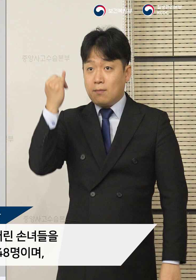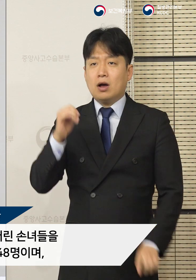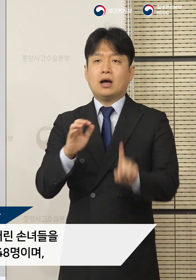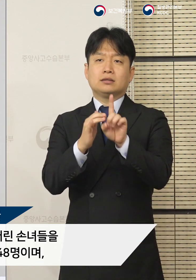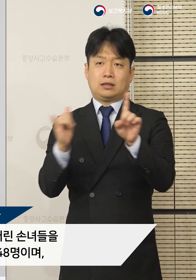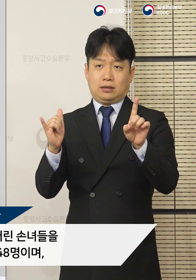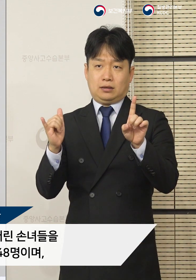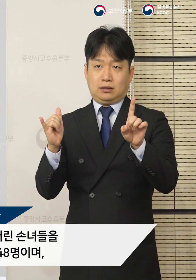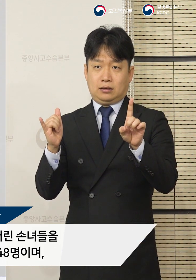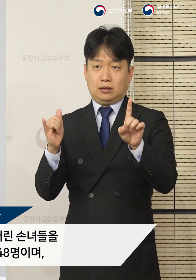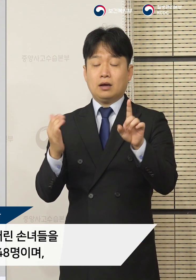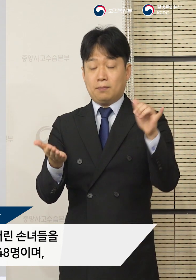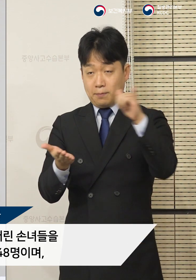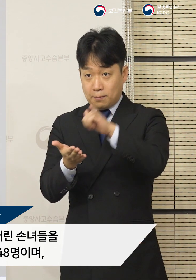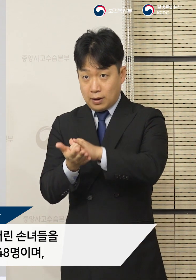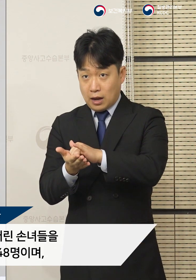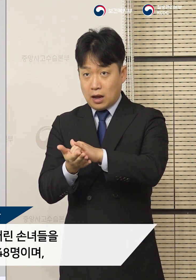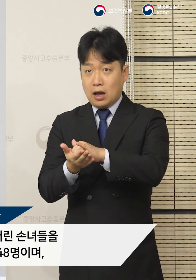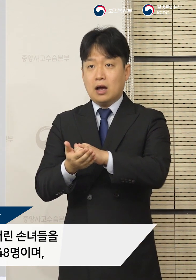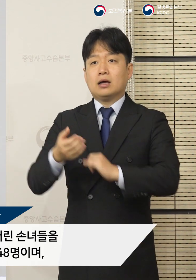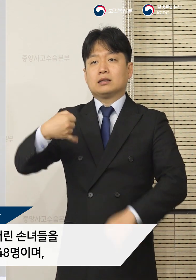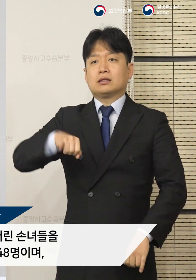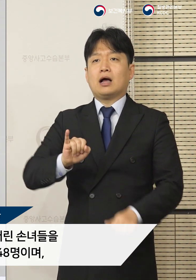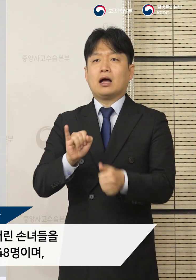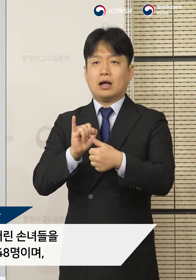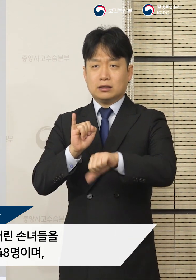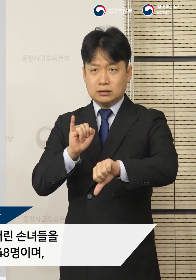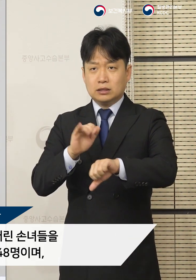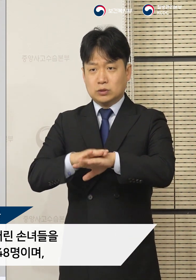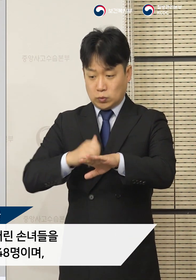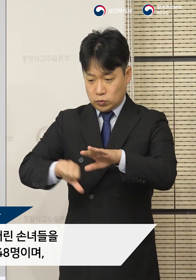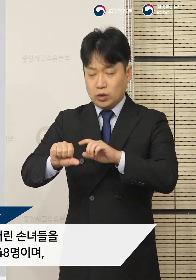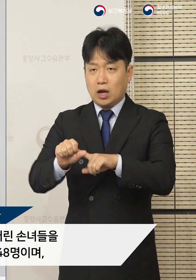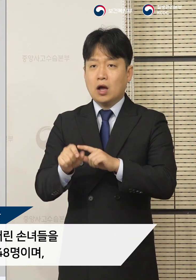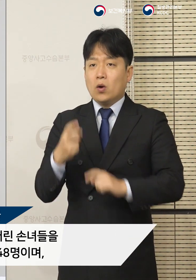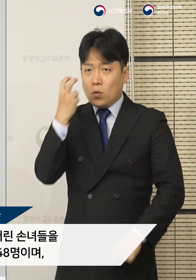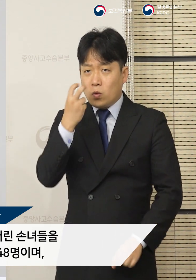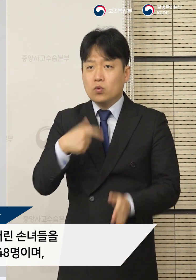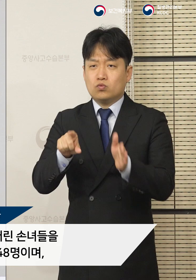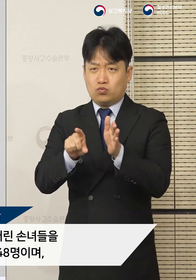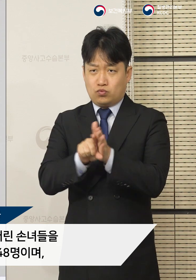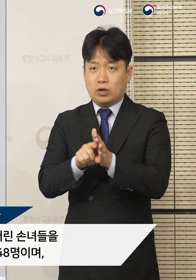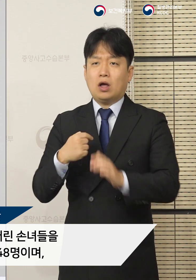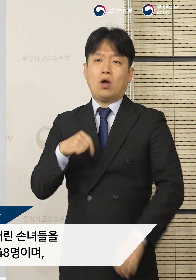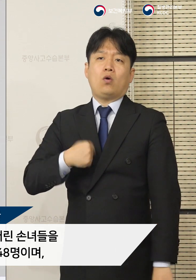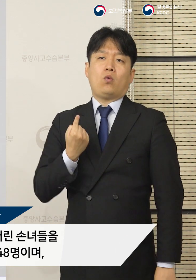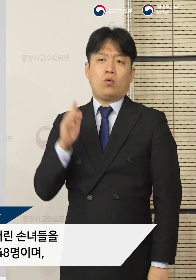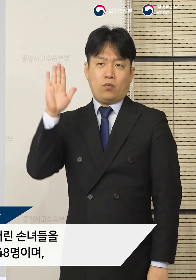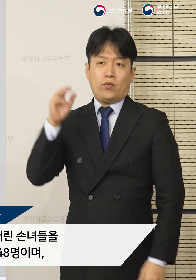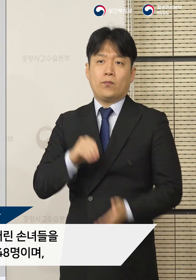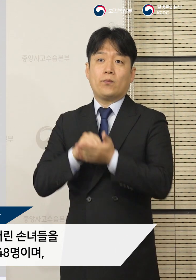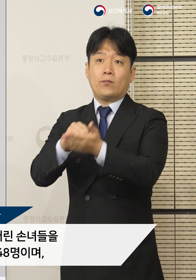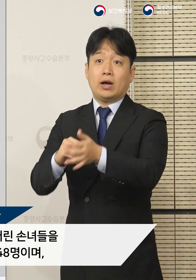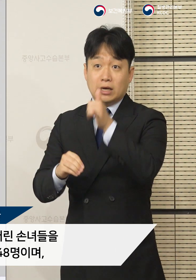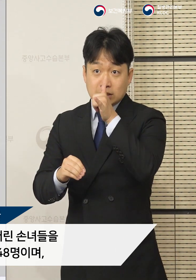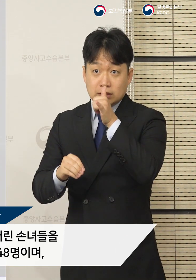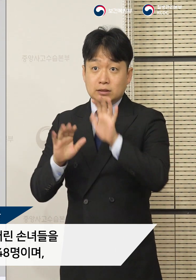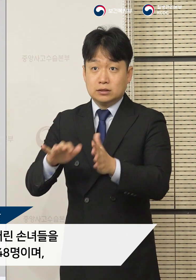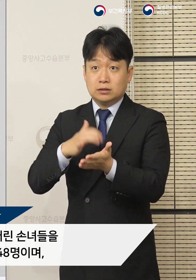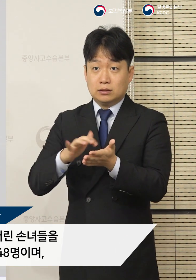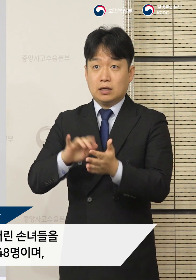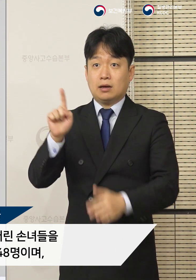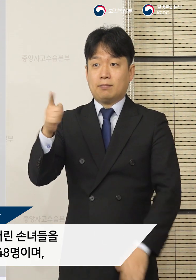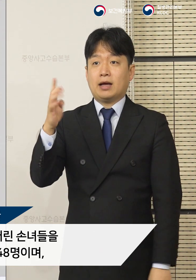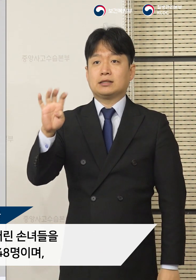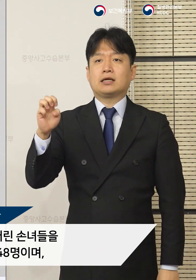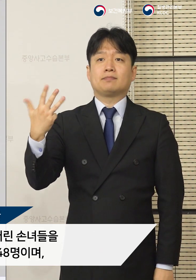한 분이 귀국 입소한 며느리를 도와 어린 손녀들을 함께 돌보기 위해 입소한 일이 있어 현재